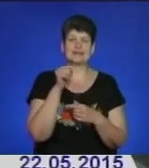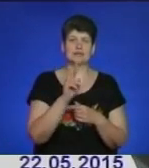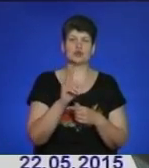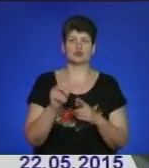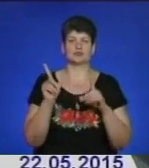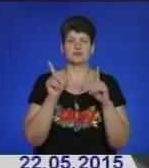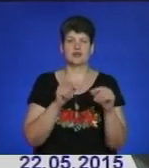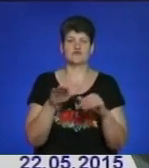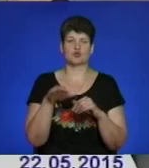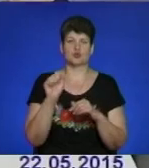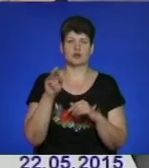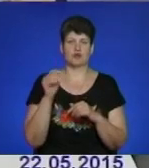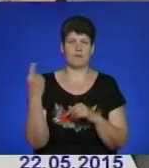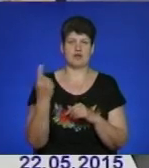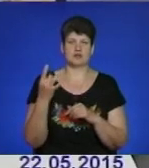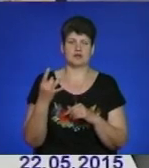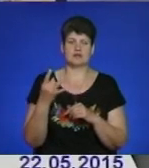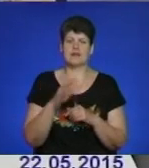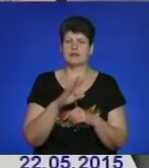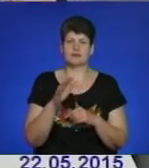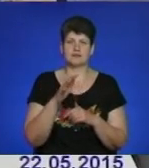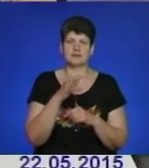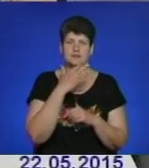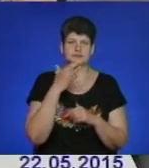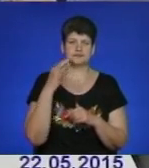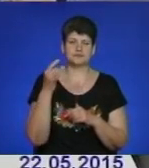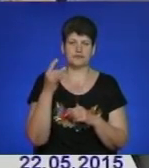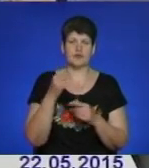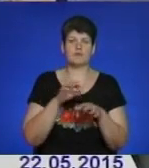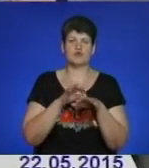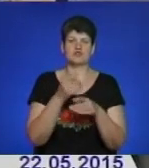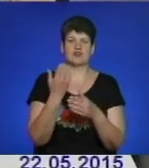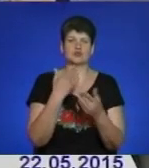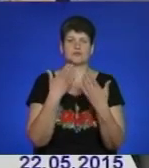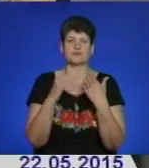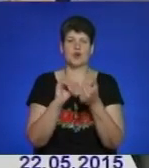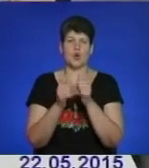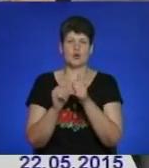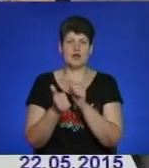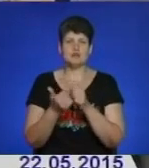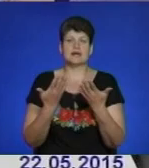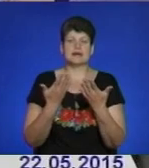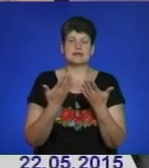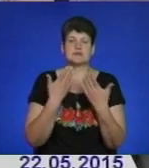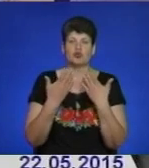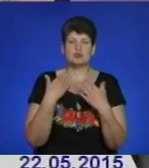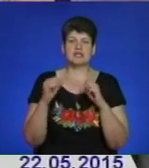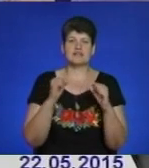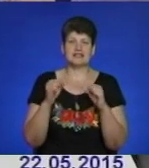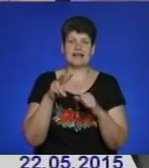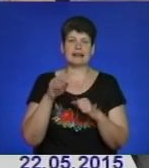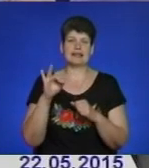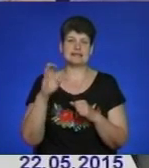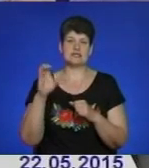відправляється в зону АТО вперше. Неодноразово, проводячи вашу ротацію, спілкуючись з керівництвом Сичанської